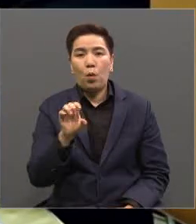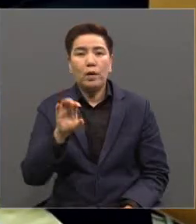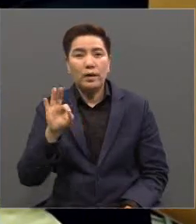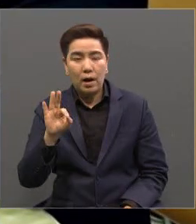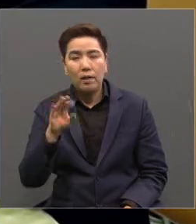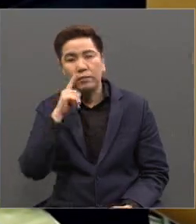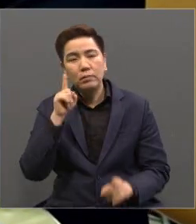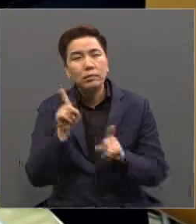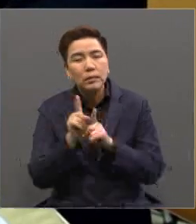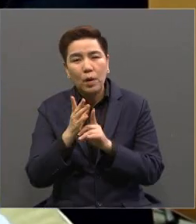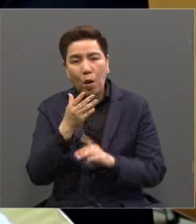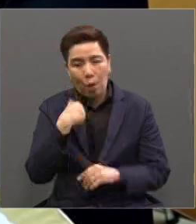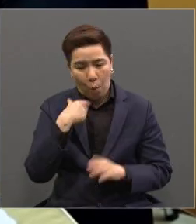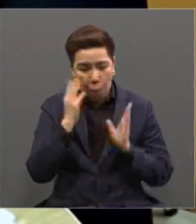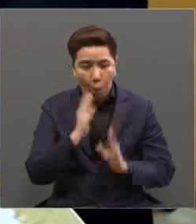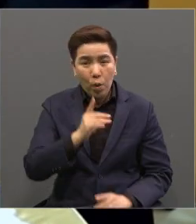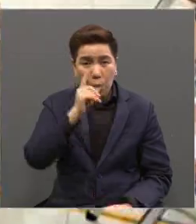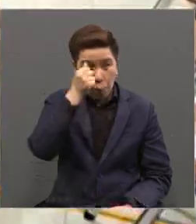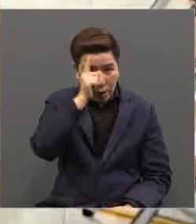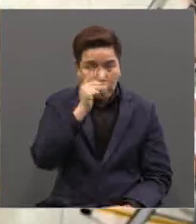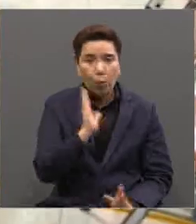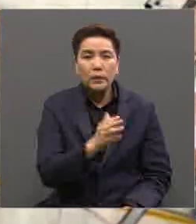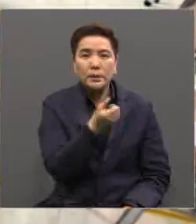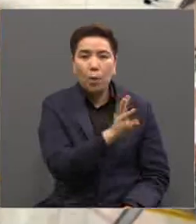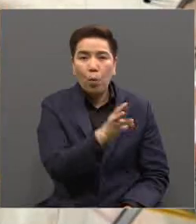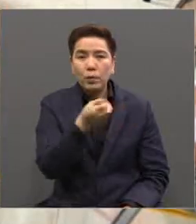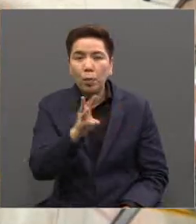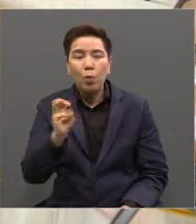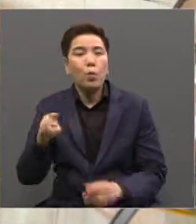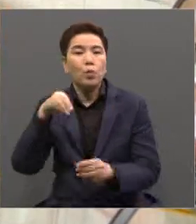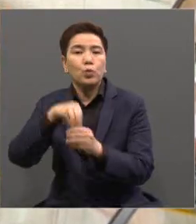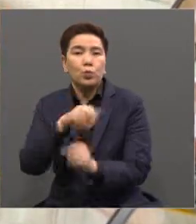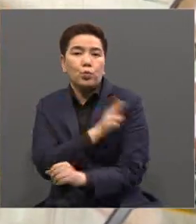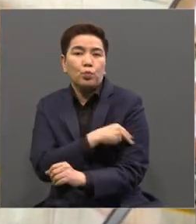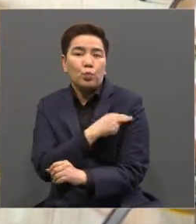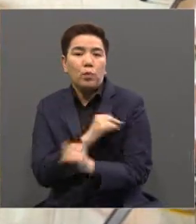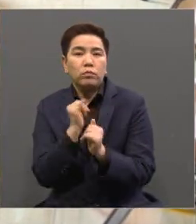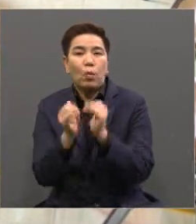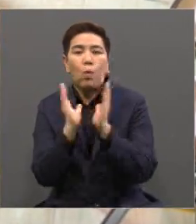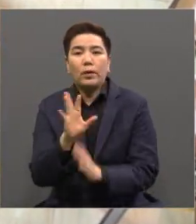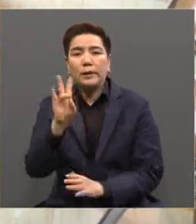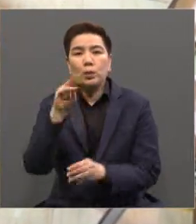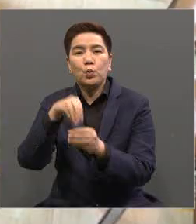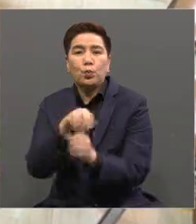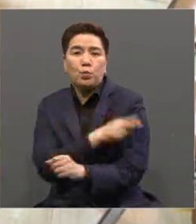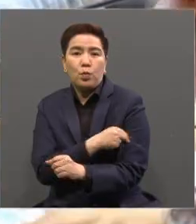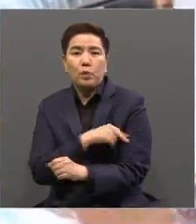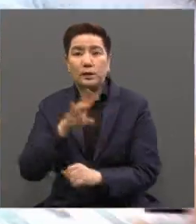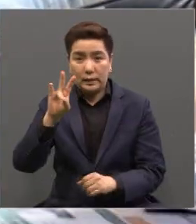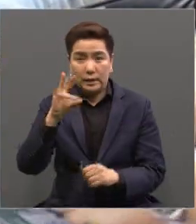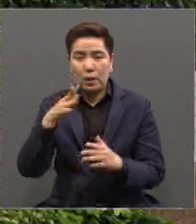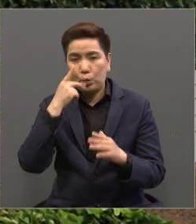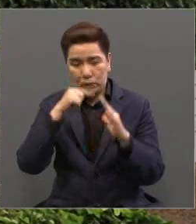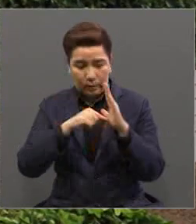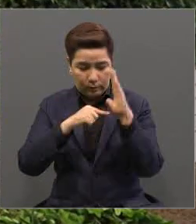เฉลี่ยก็จะเป็น 16คนต่อวันในจำนวนนี้เข้ารักษาโรงพยาบาลรายใหม่ 7คนนะครับไปต่อ